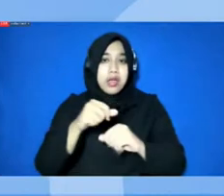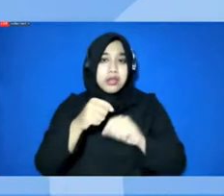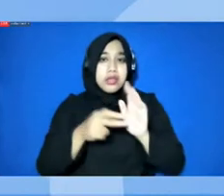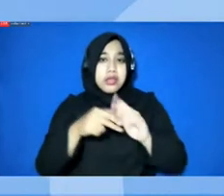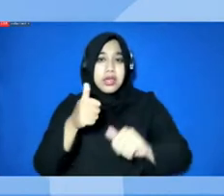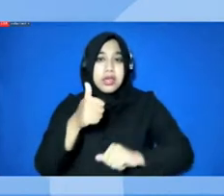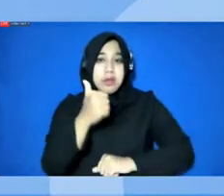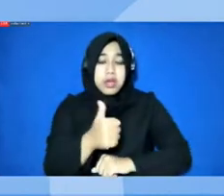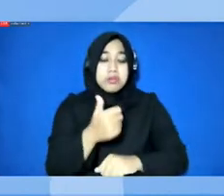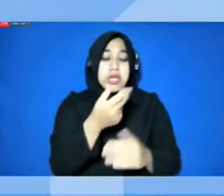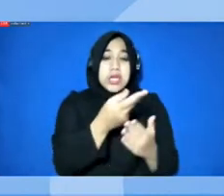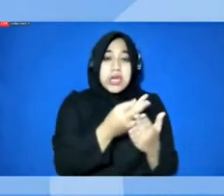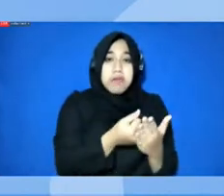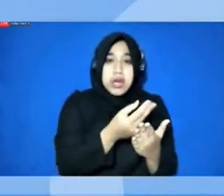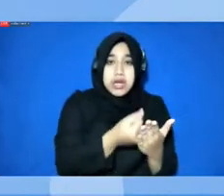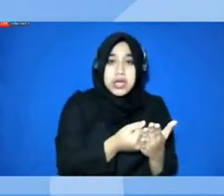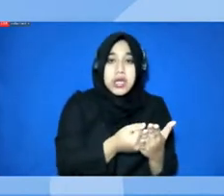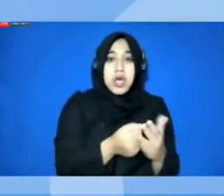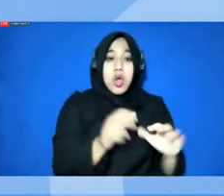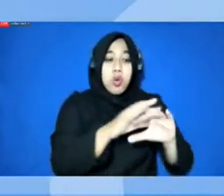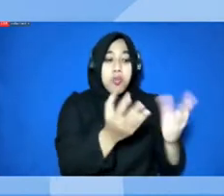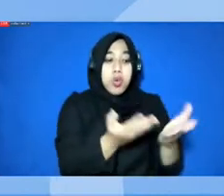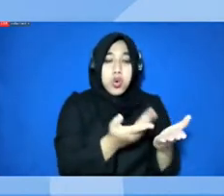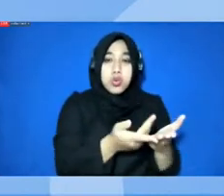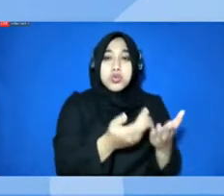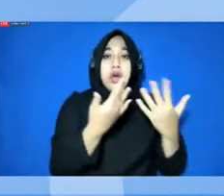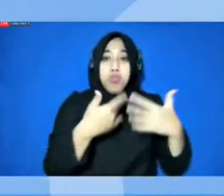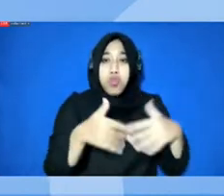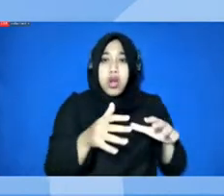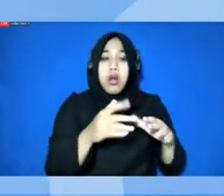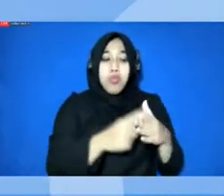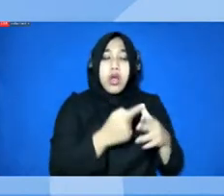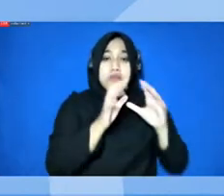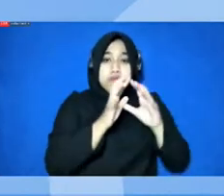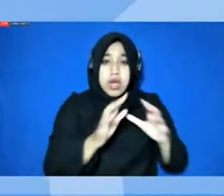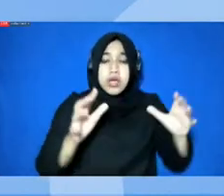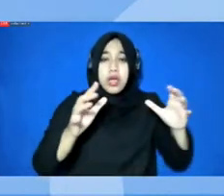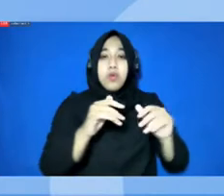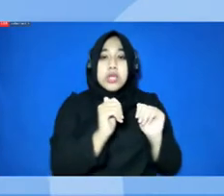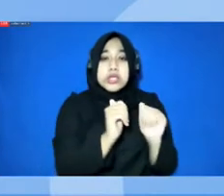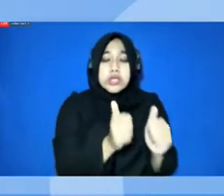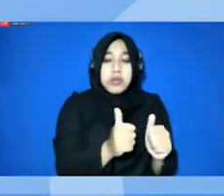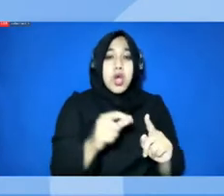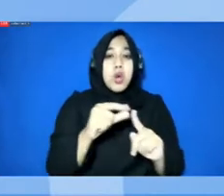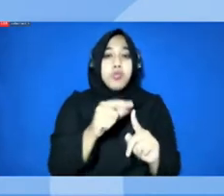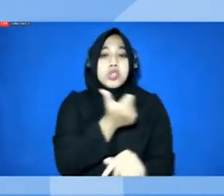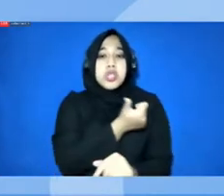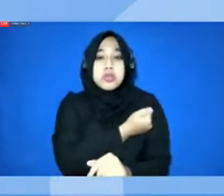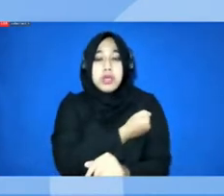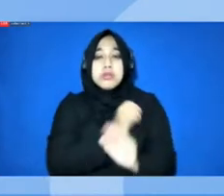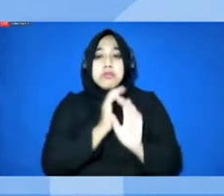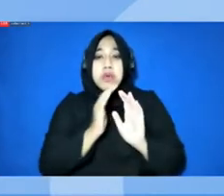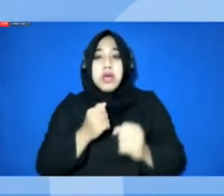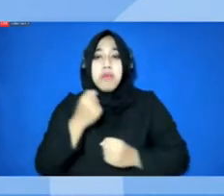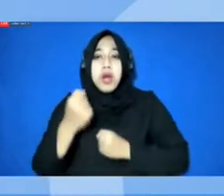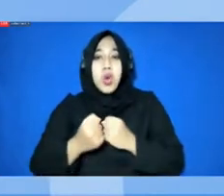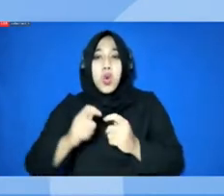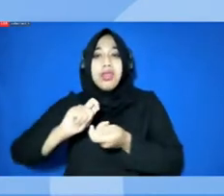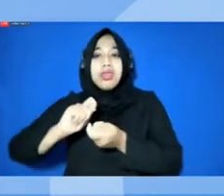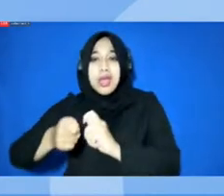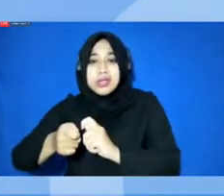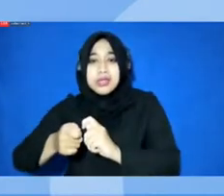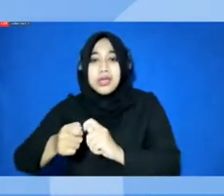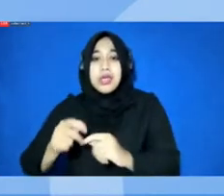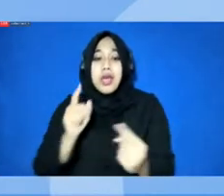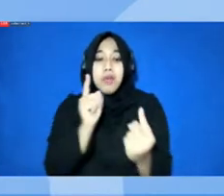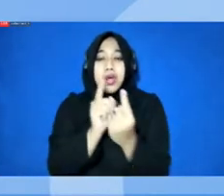yang bisa dibeli dan produknya juga sudah mulai banyak, itu harganya harus disiapkan sehingga Puskesmas bisa lebih banyak melakukan tes dan kita bisa menemukan